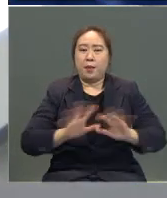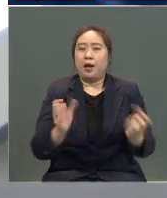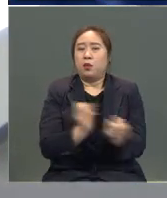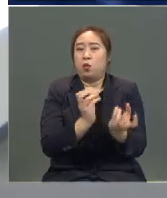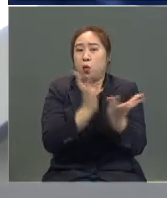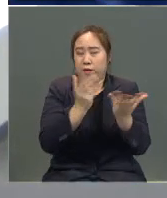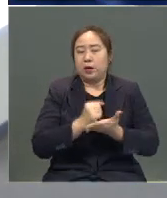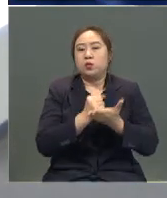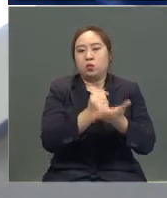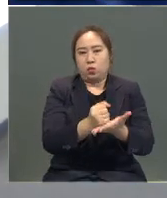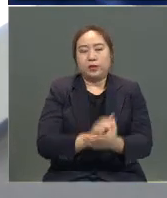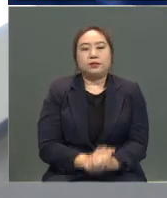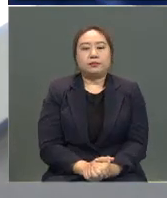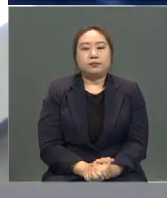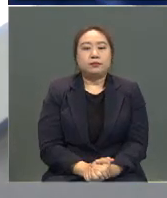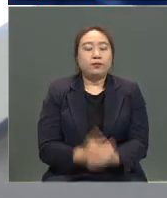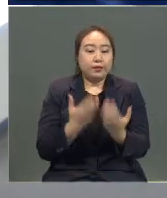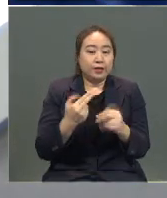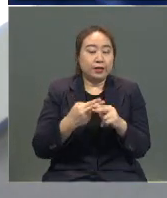และบริษัทพาไปจ๊ะนาพระราชกำหนดสี่ฉบับที่คณะรัฐมนตรีเป็นผู้เสนอหลังจากผ่านการอนุมัติจากที่ประชุมสภาผู้แทนราษฎรแล้วครับดนตรีว่าการกระทรวงการคลังก็ระบุนะครับว่าพระราชกำหนดทั้งสี่ฉบับนั้นมีความสำคัญที่เสริมสภาพคล่องทางเศรษฐกิจและช่วยเหลือภาคธุรกิจและประชาชนหลังได้รับผลกระทบจากการแพร่ระบาดของโค19